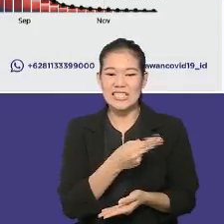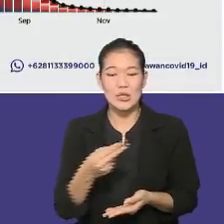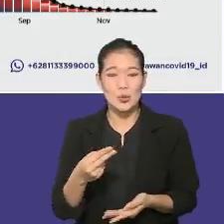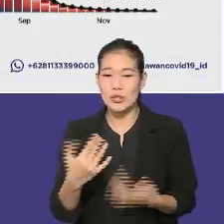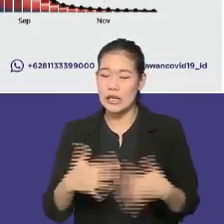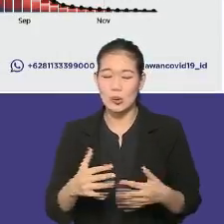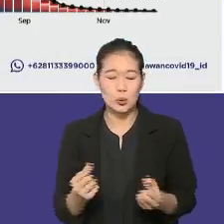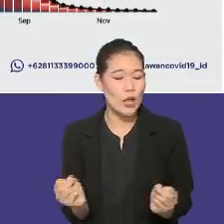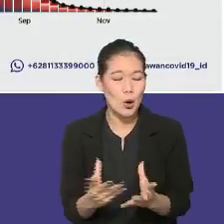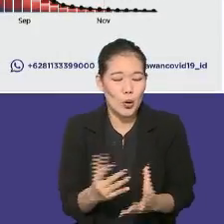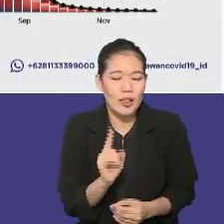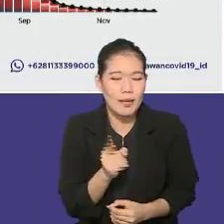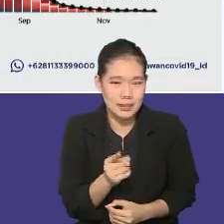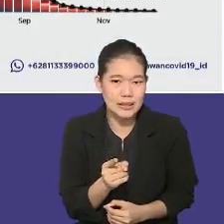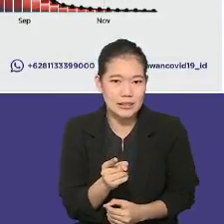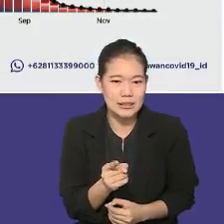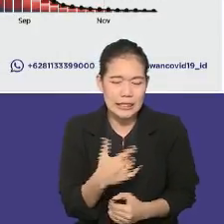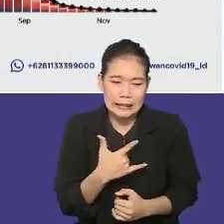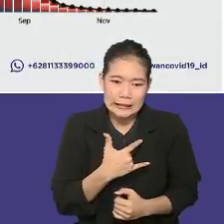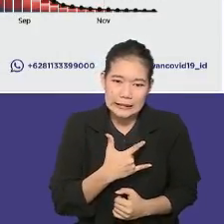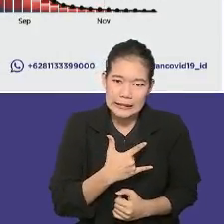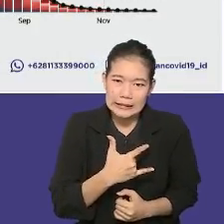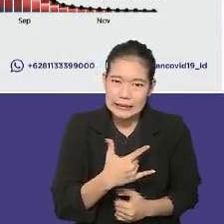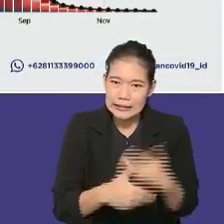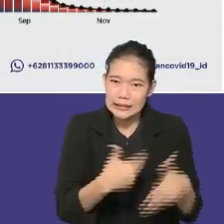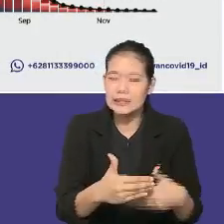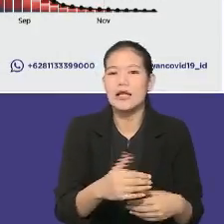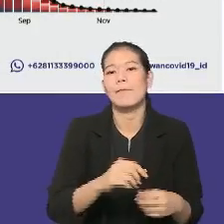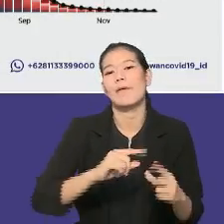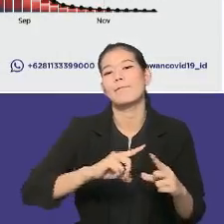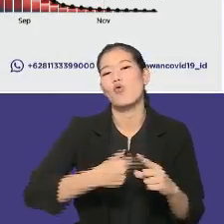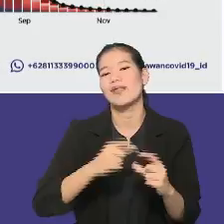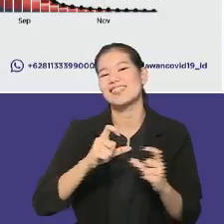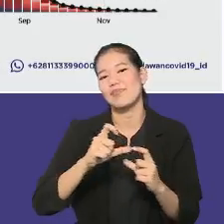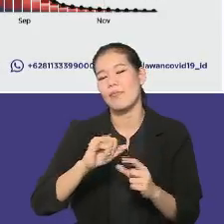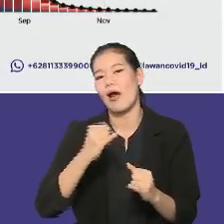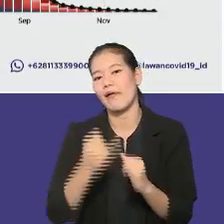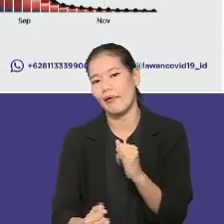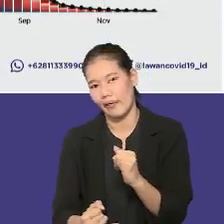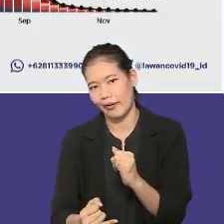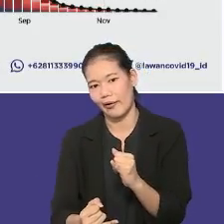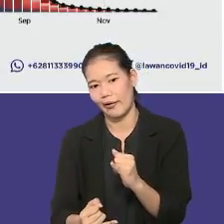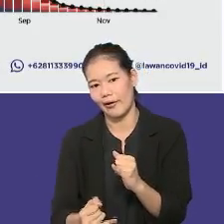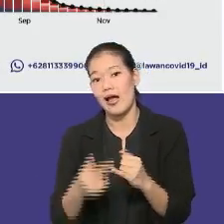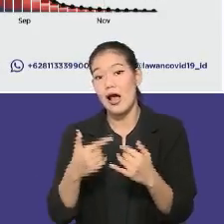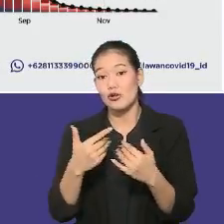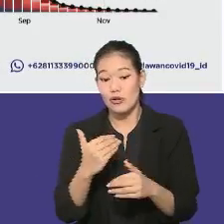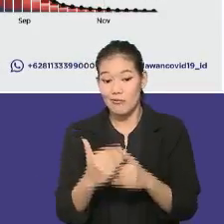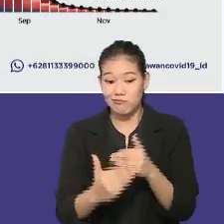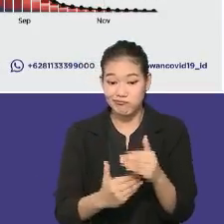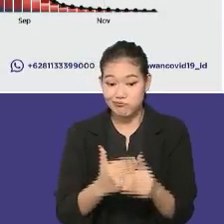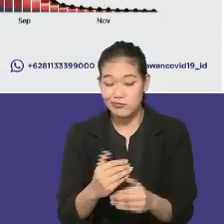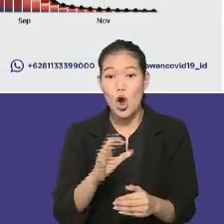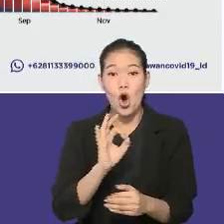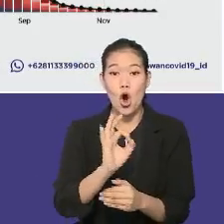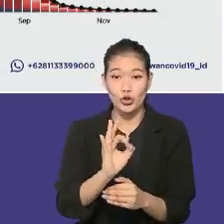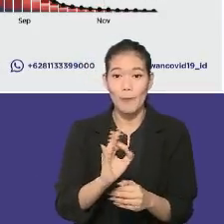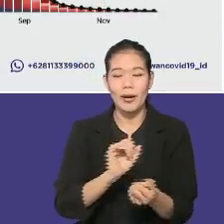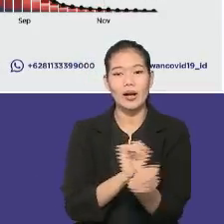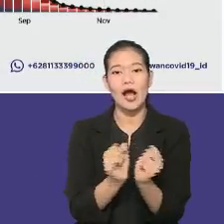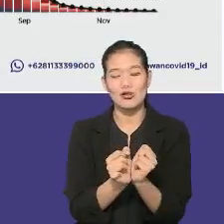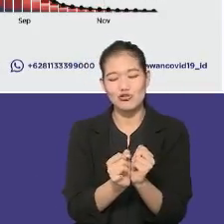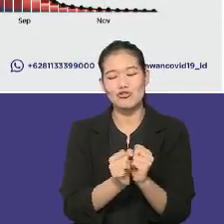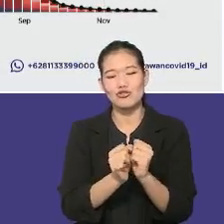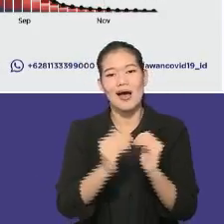cukup genting ini bertahan hingga bulan September akhir, dan begitu kasus terkendali pada bulan Oktober dan